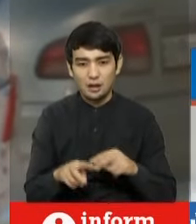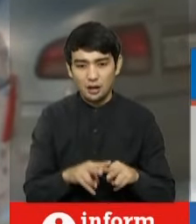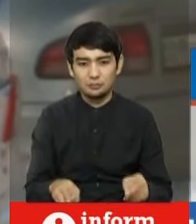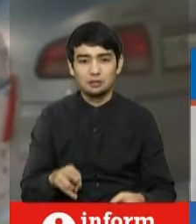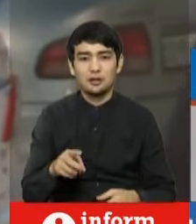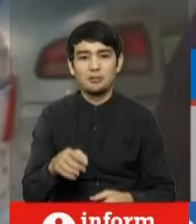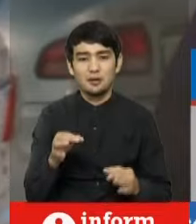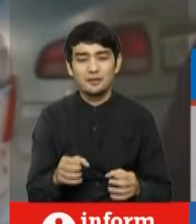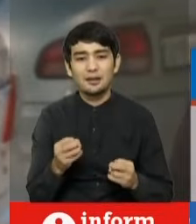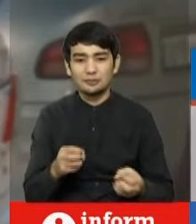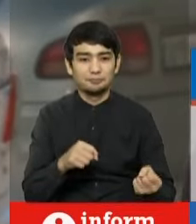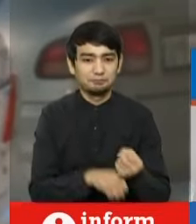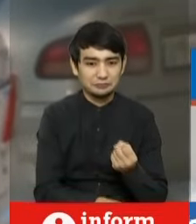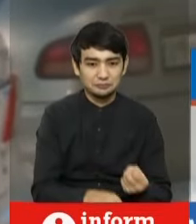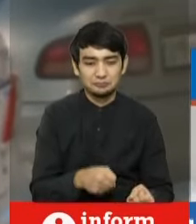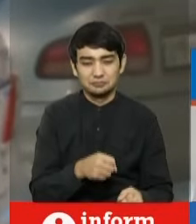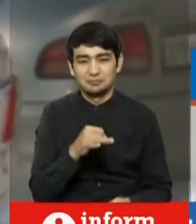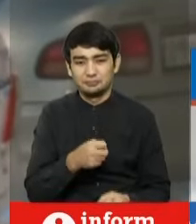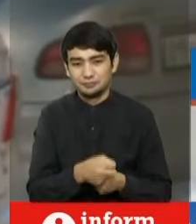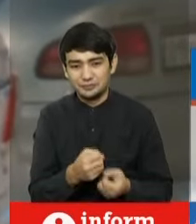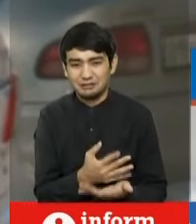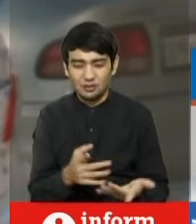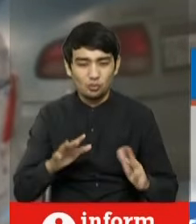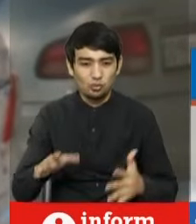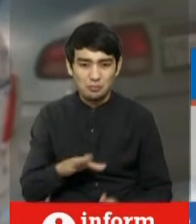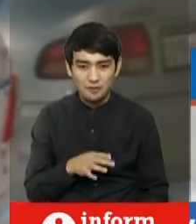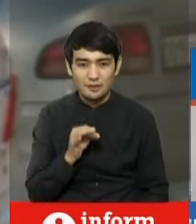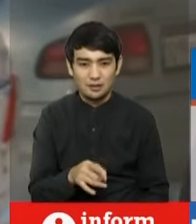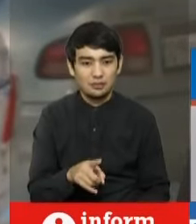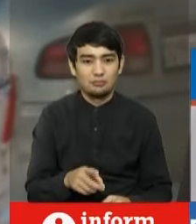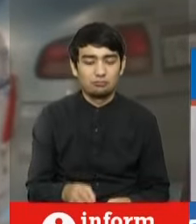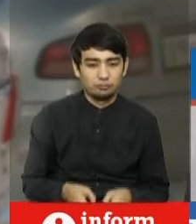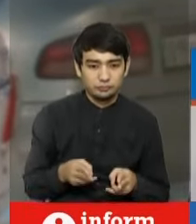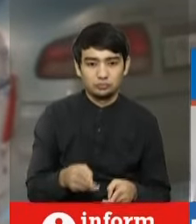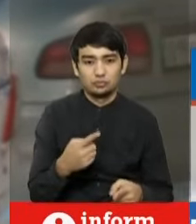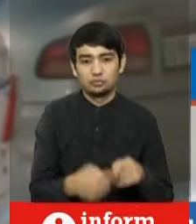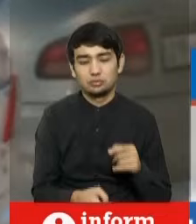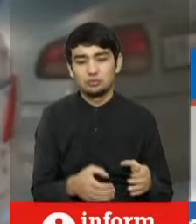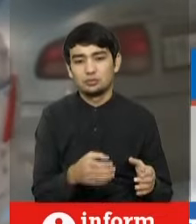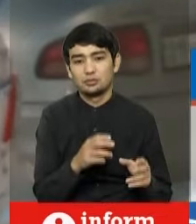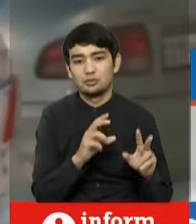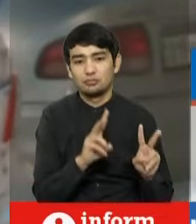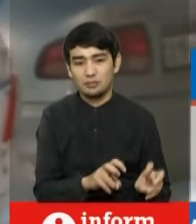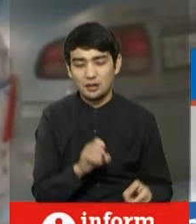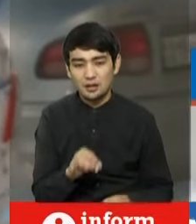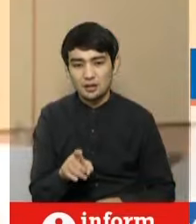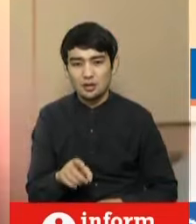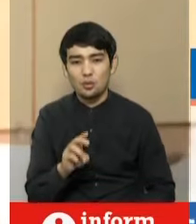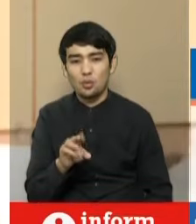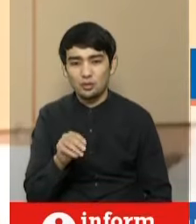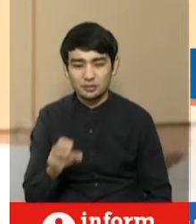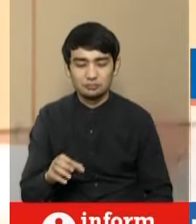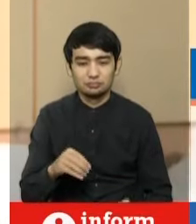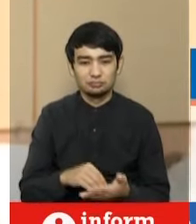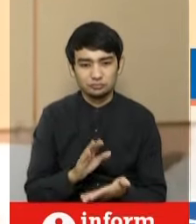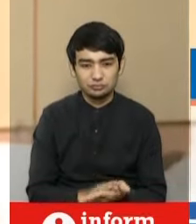насилуют. Вот. И все, в принципе, это составляет отдельный состав преступления. Вот мы предлагаем ввести его в уголовный кодекс, сделать